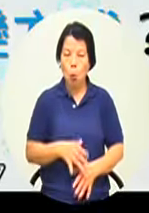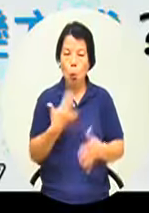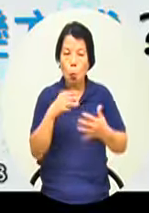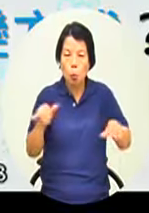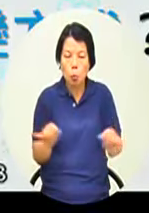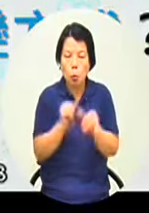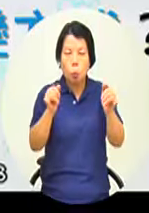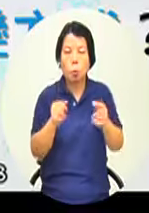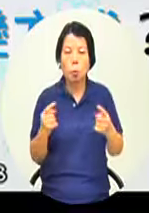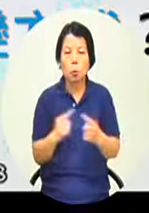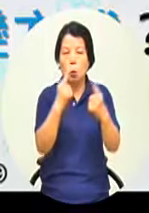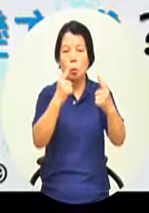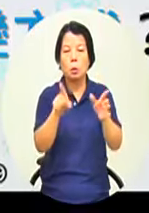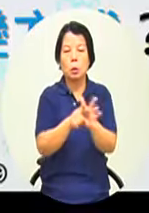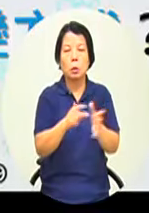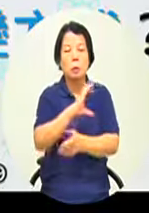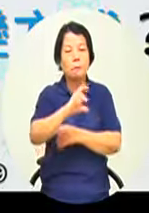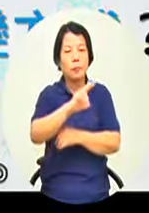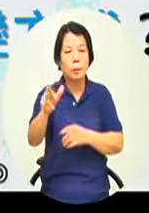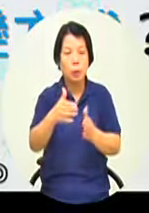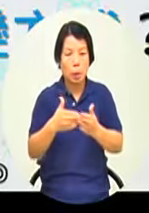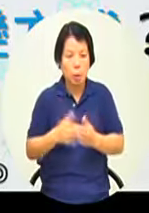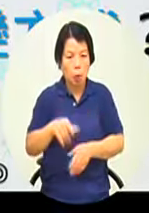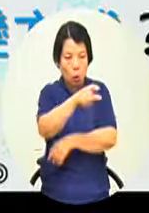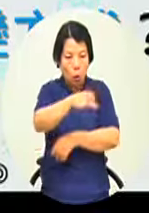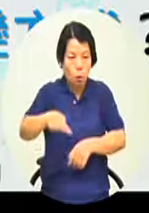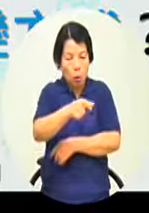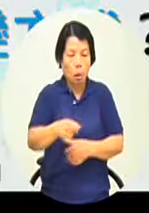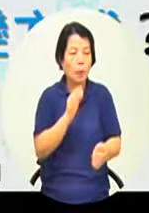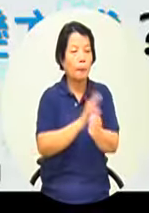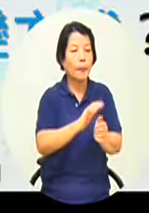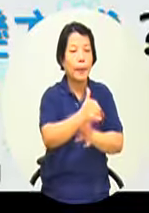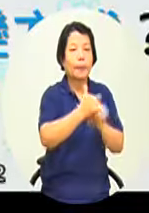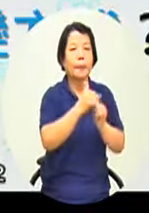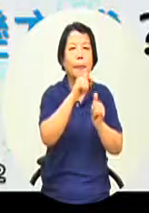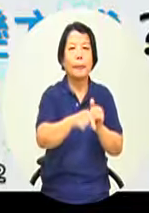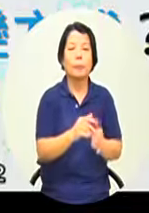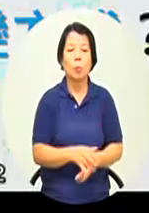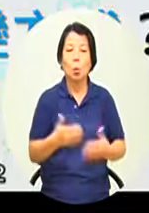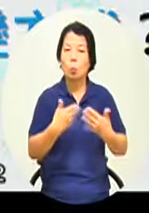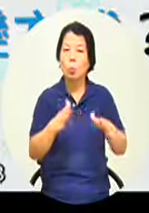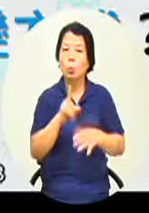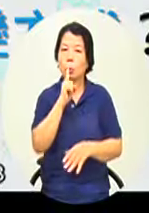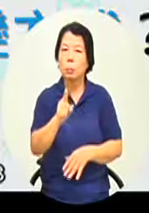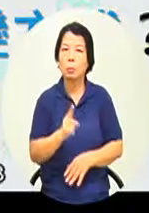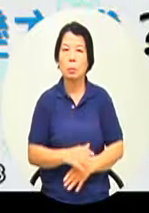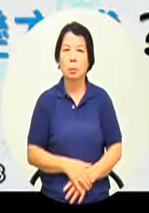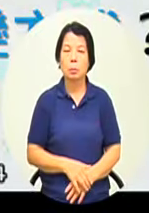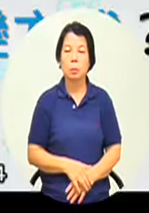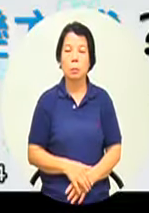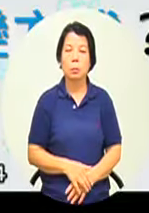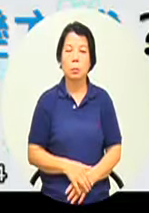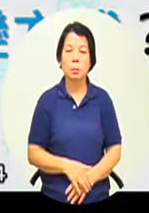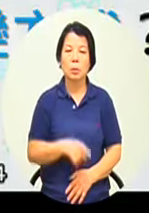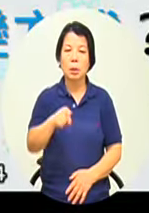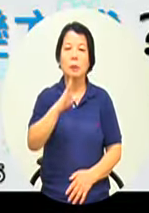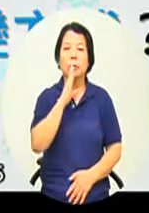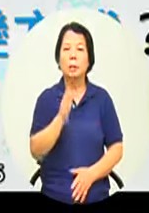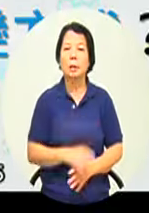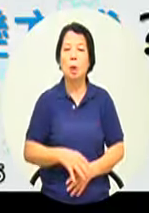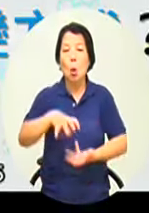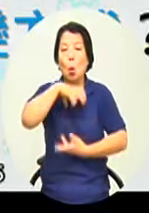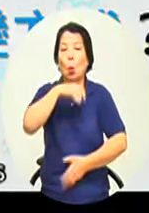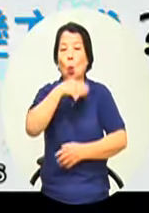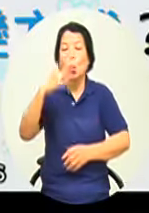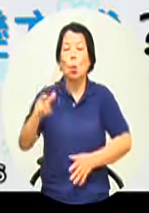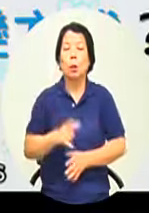式，好、哦，是不是有单一窗口可以来协助我们市民朋友？好、哦，不要说啊嘿。那是寿山自然国家